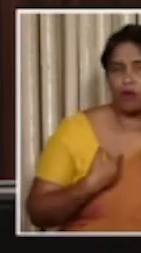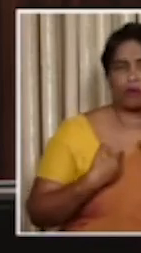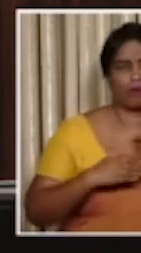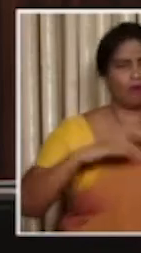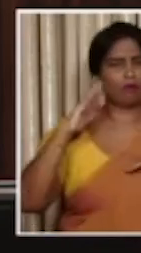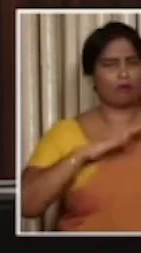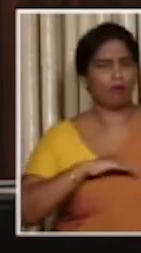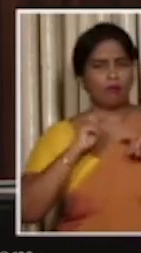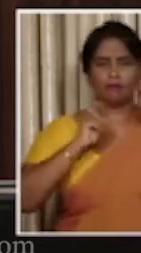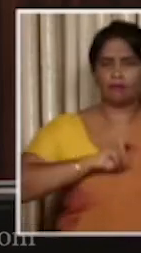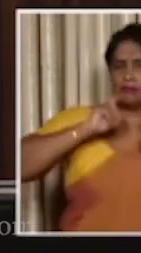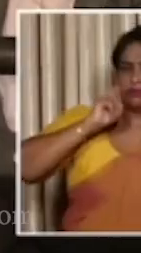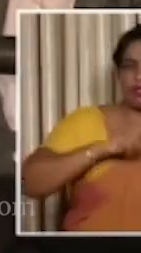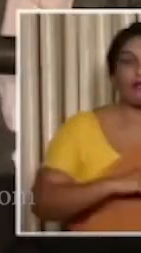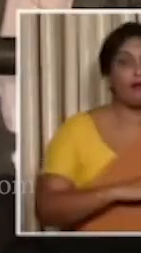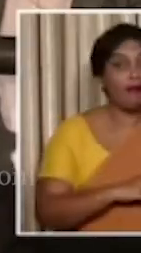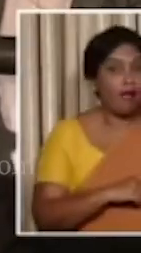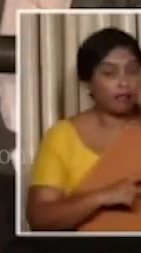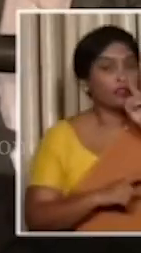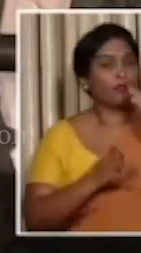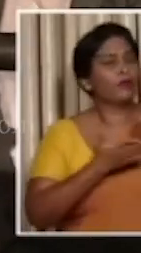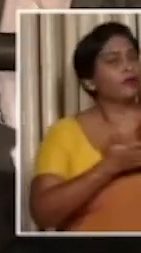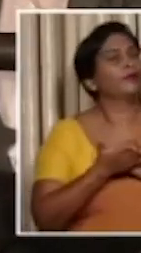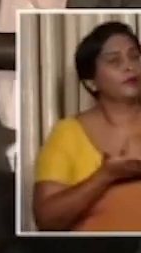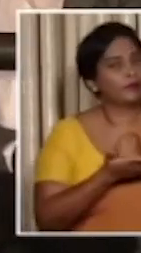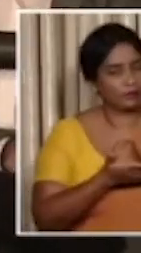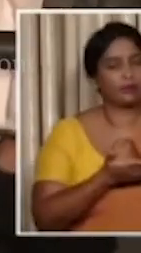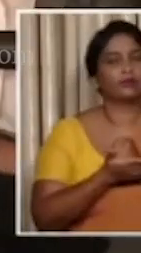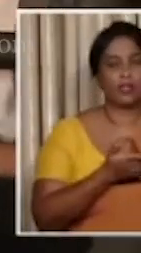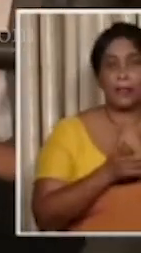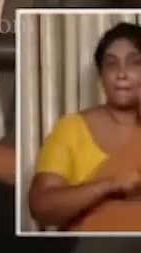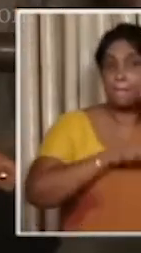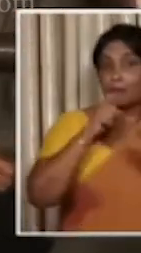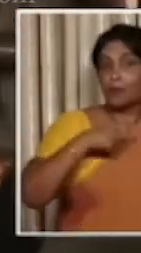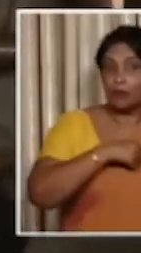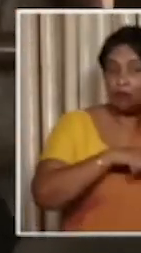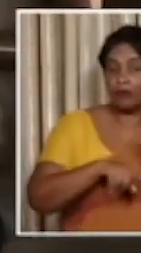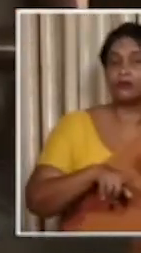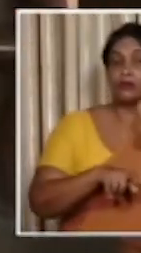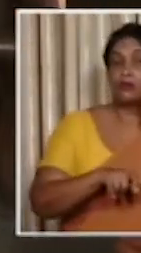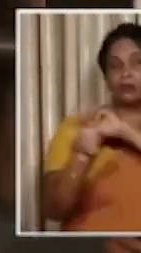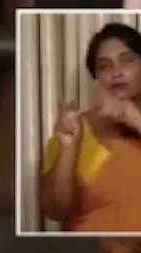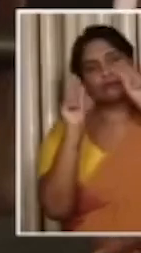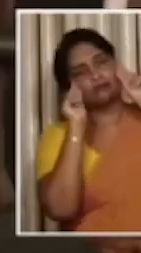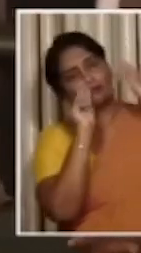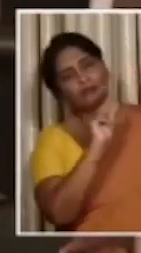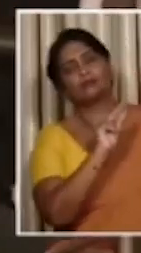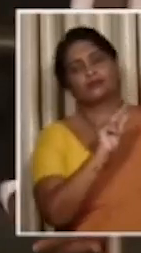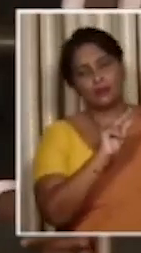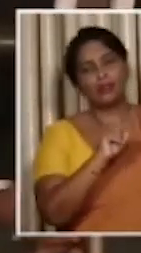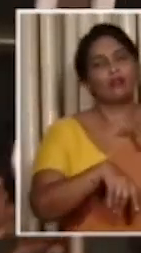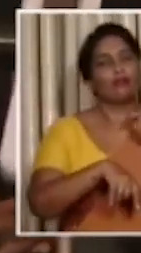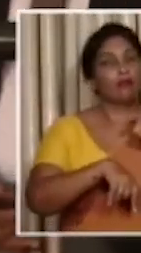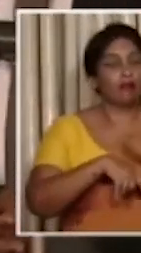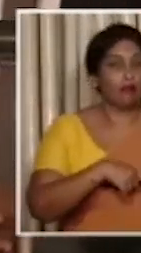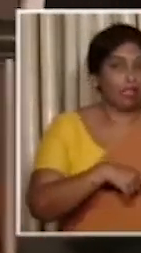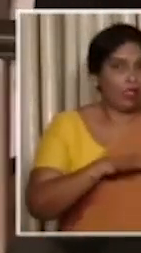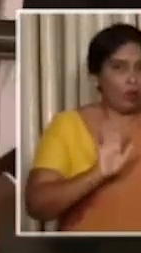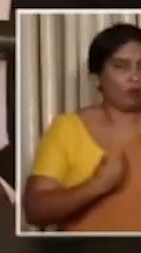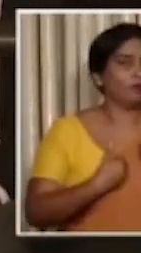හැසිරණ විදිය අපේ අදහස් දැක්වීමේ සියල්ල මහජන ඉදිරියේ පරීක්ෂාවට භාජනය වෙනවායි කියන ස්ථාවරයක අපි සිටිය